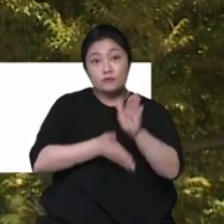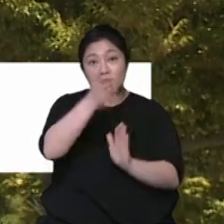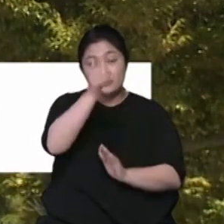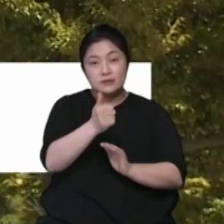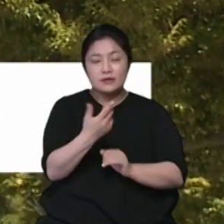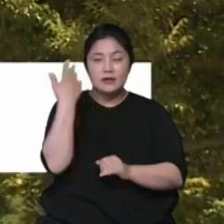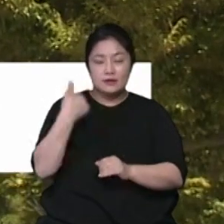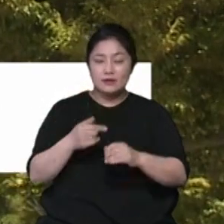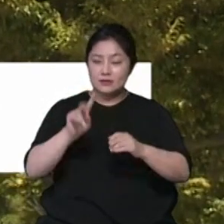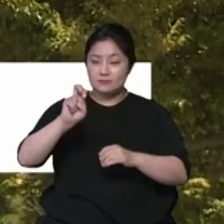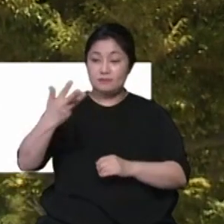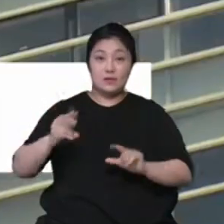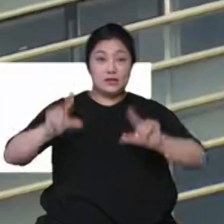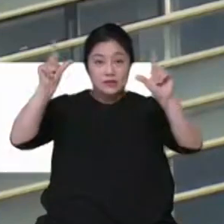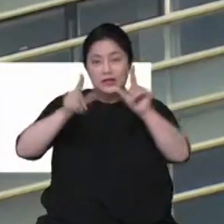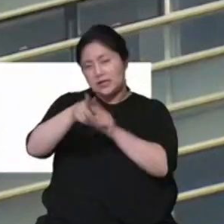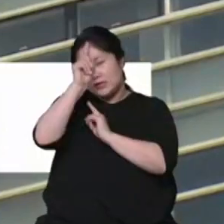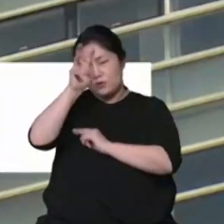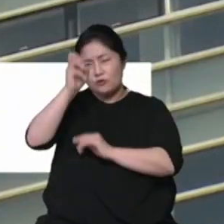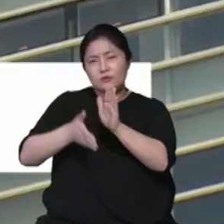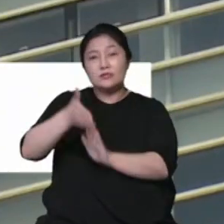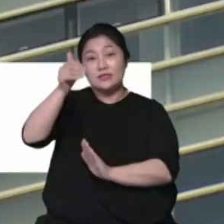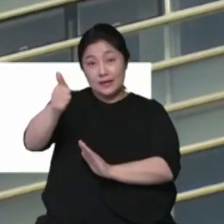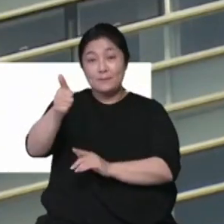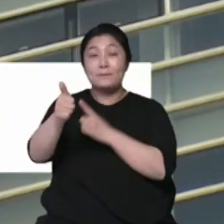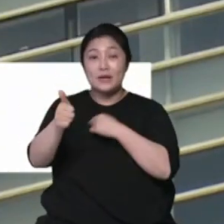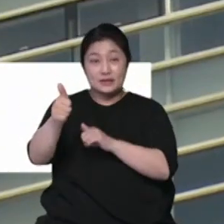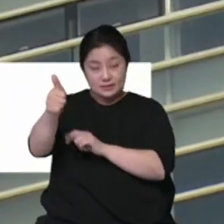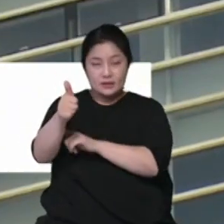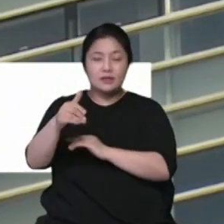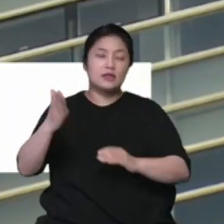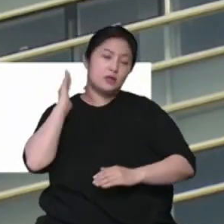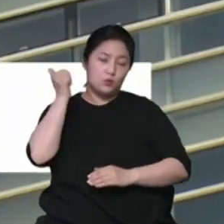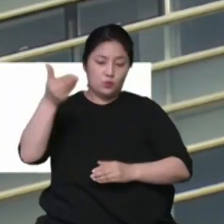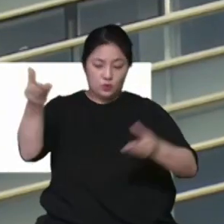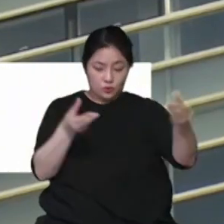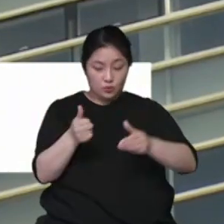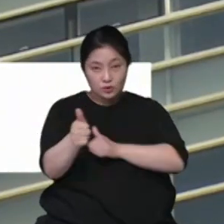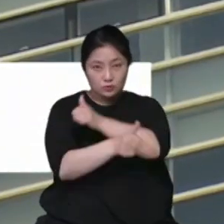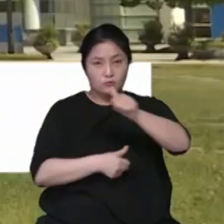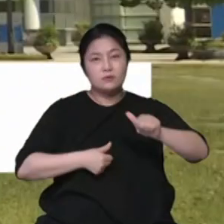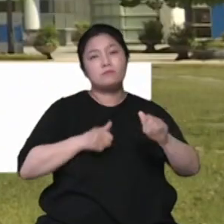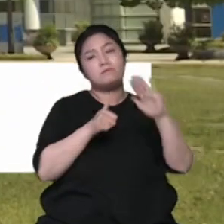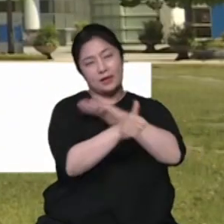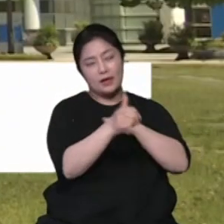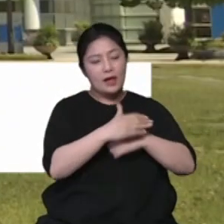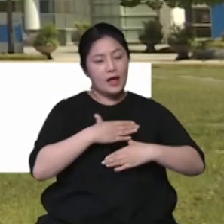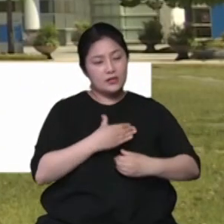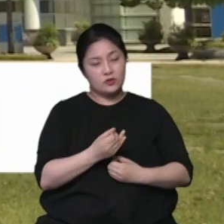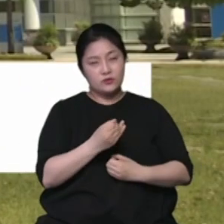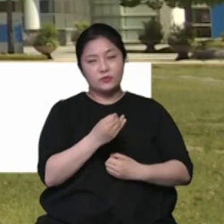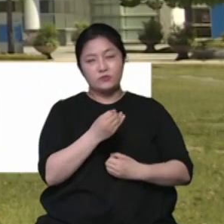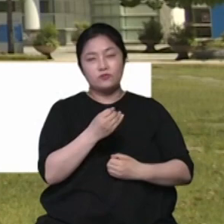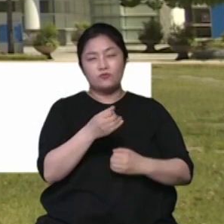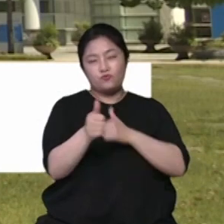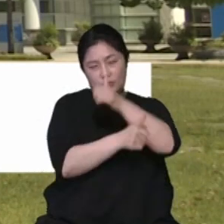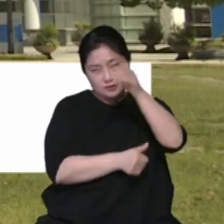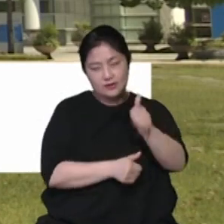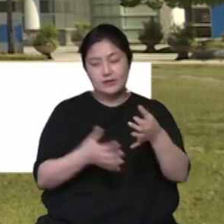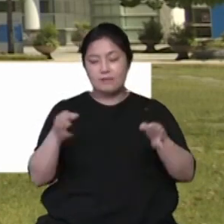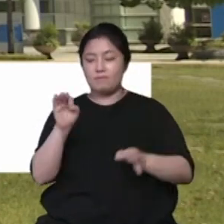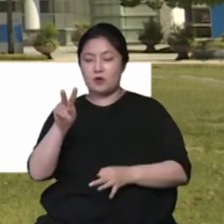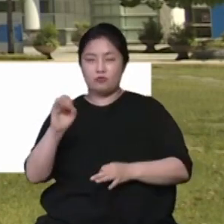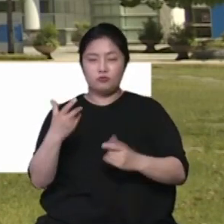광주광역시는 지난달 28일 이용섭 전 광주광역시장이 대통령직 인수위원회를 찾아 안철수 위원장과